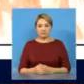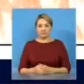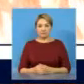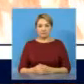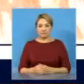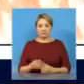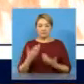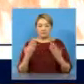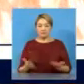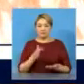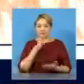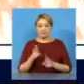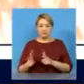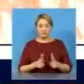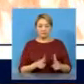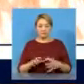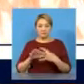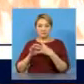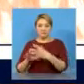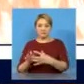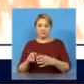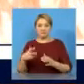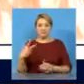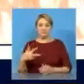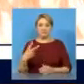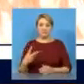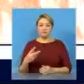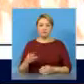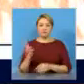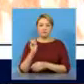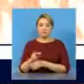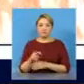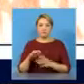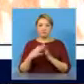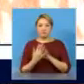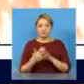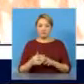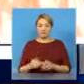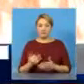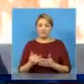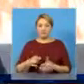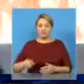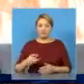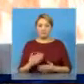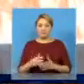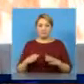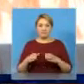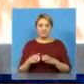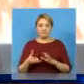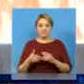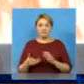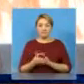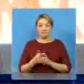В настоящее время готовится маршрут движения автобуса 32. Он будет заезжать внутрь ваших населенных пунктов. С автопарком мы тесно